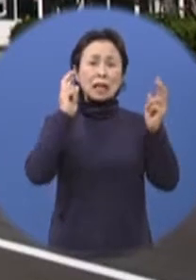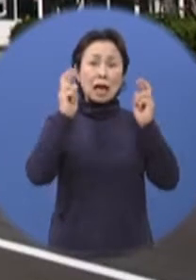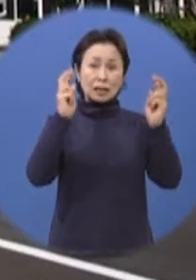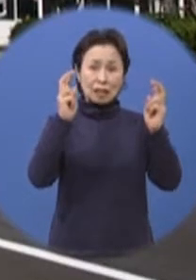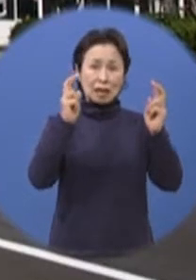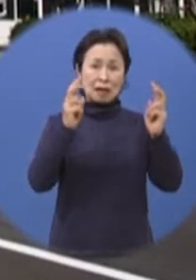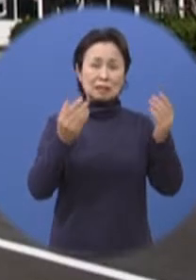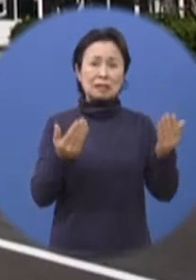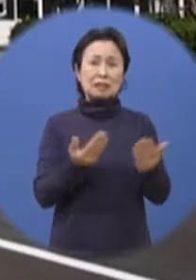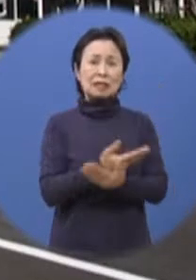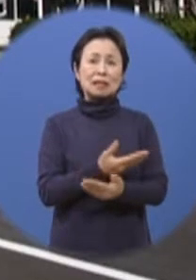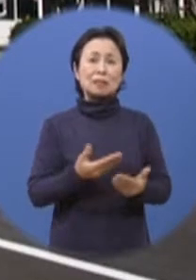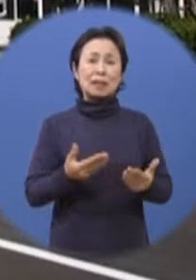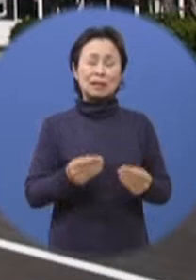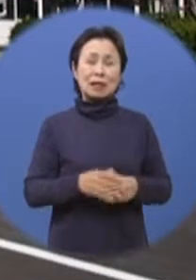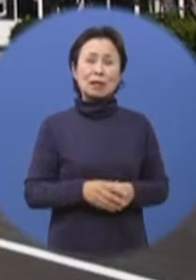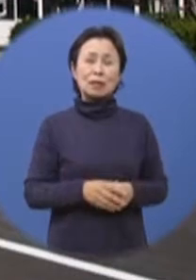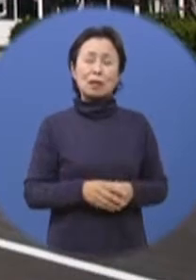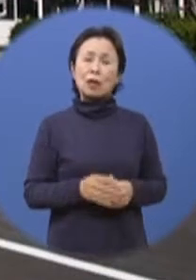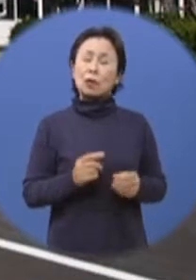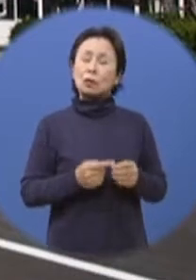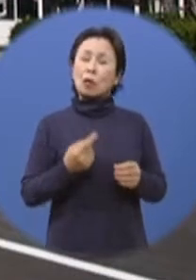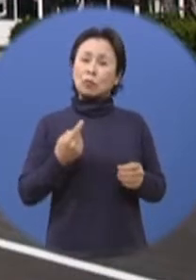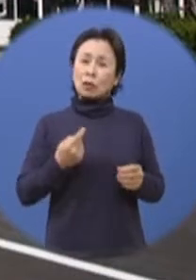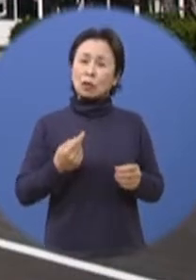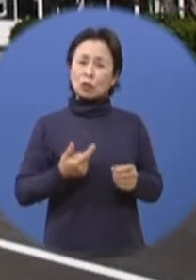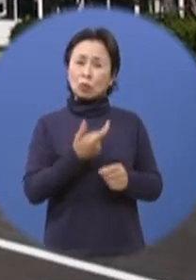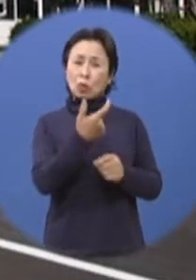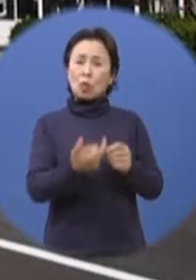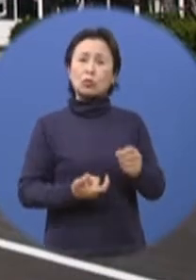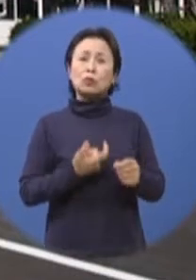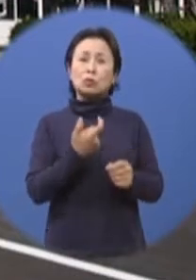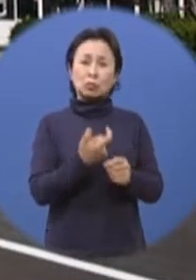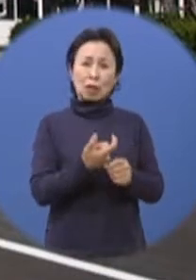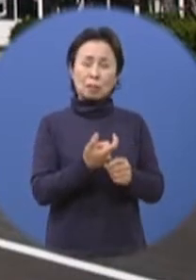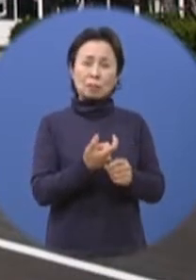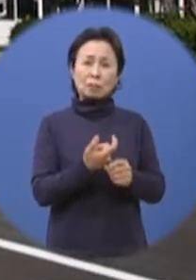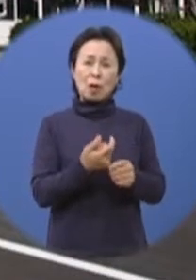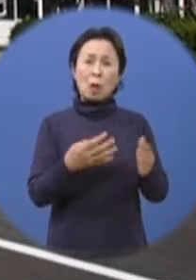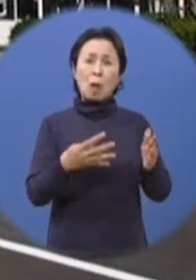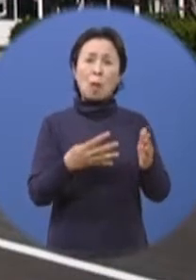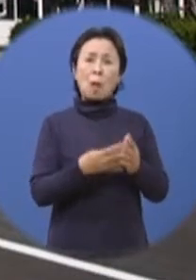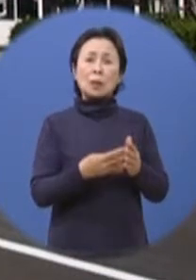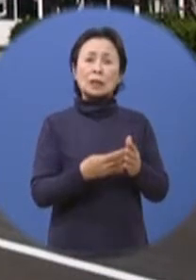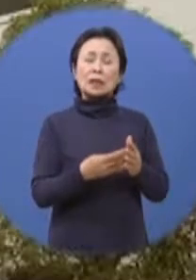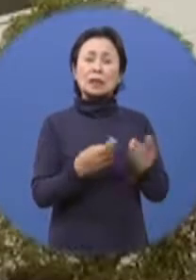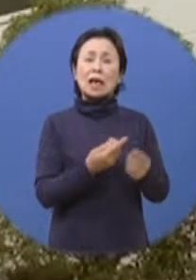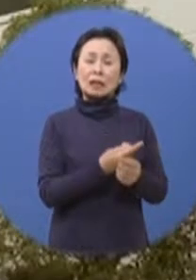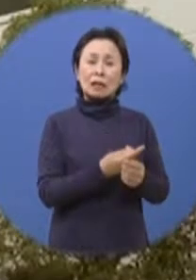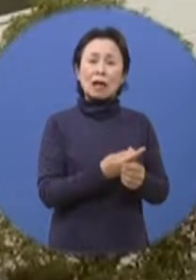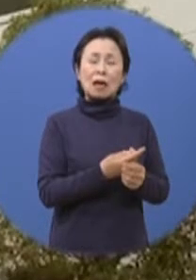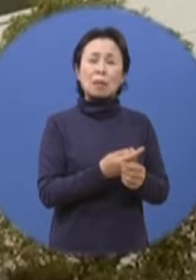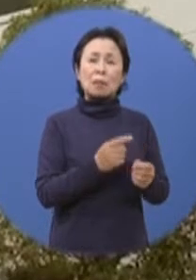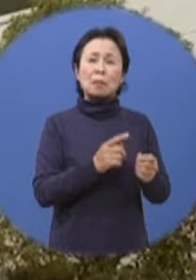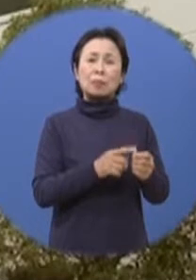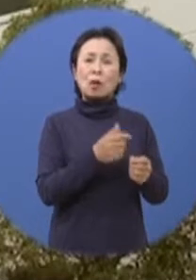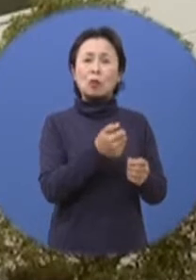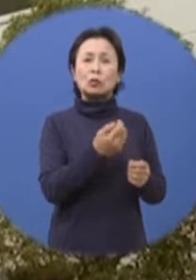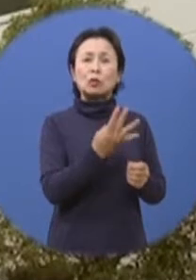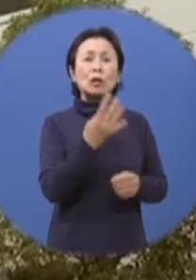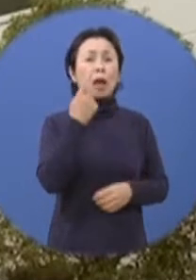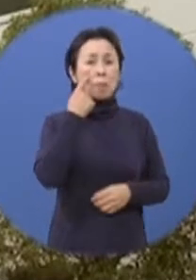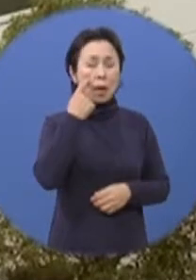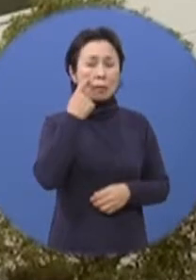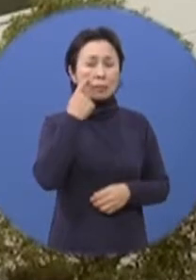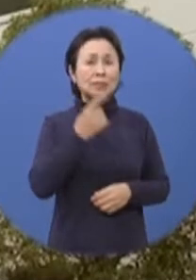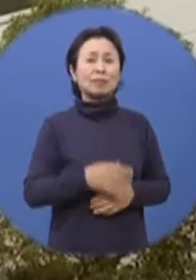創業からは去年でログ少年で法人化になって54周年あってあのそこからもスタートして